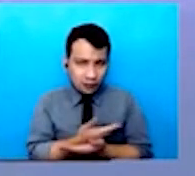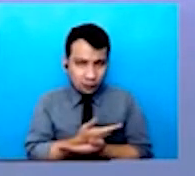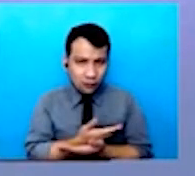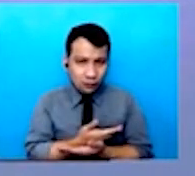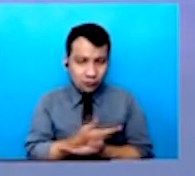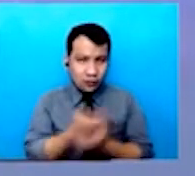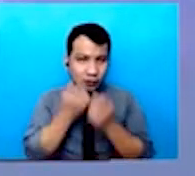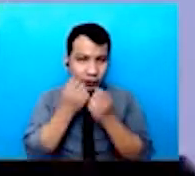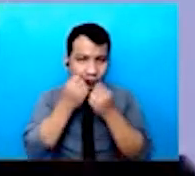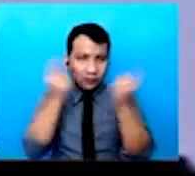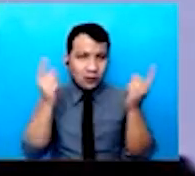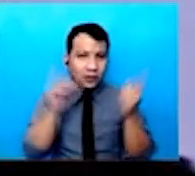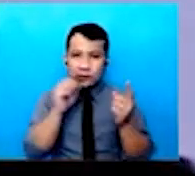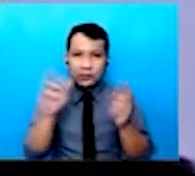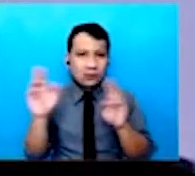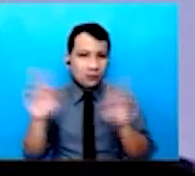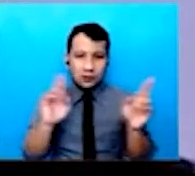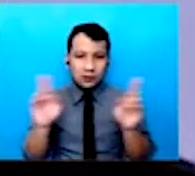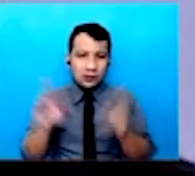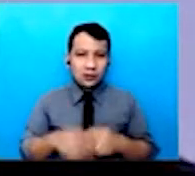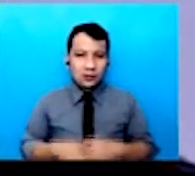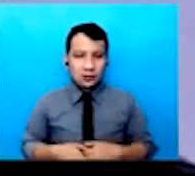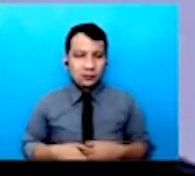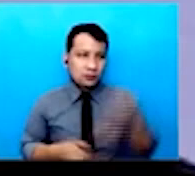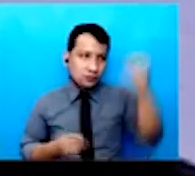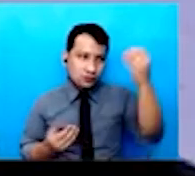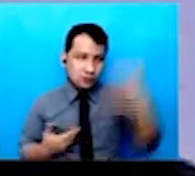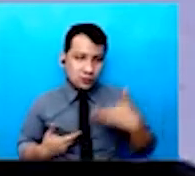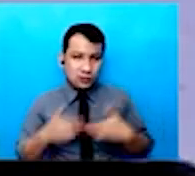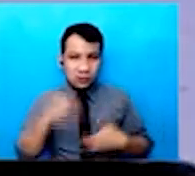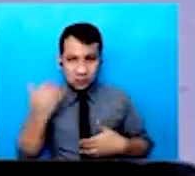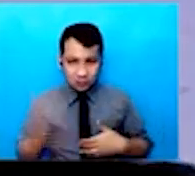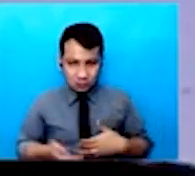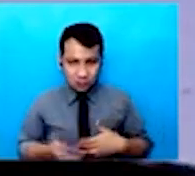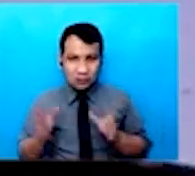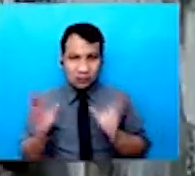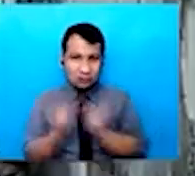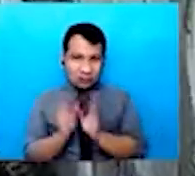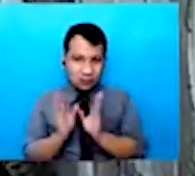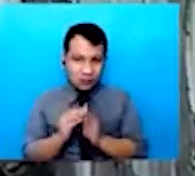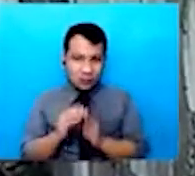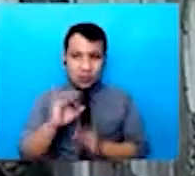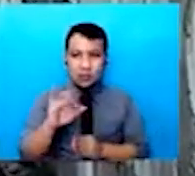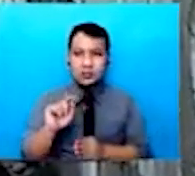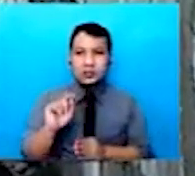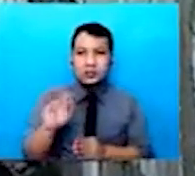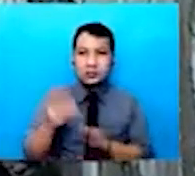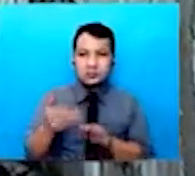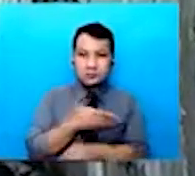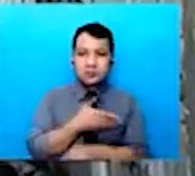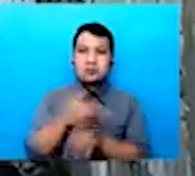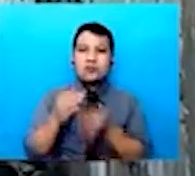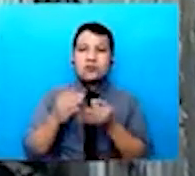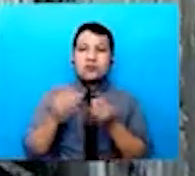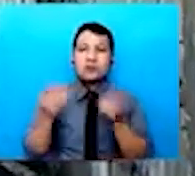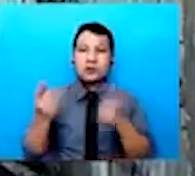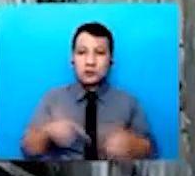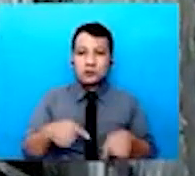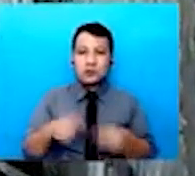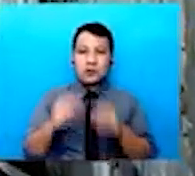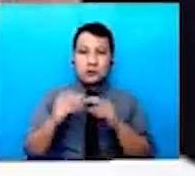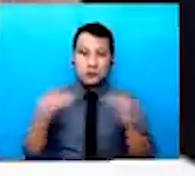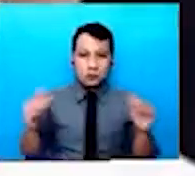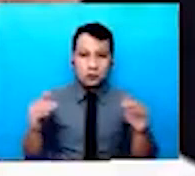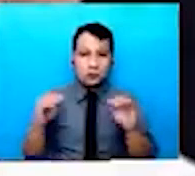sila nakapaghanda. Ni hindi rin daw siya naimitahan sa mga pulong ng IATF bago i-expand ang pagpapatupad ng alert level